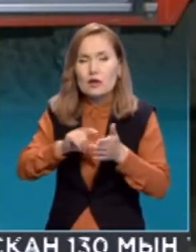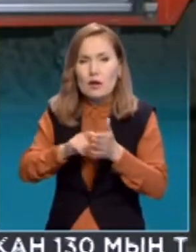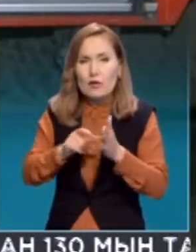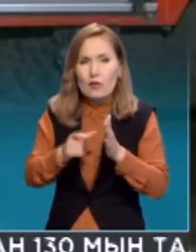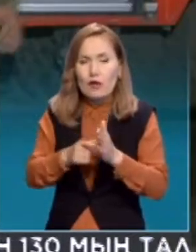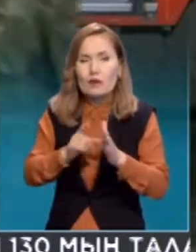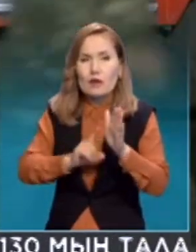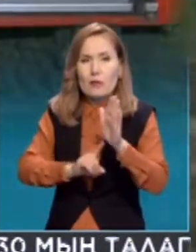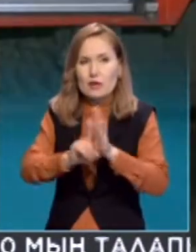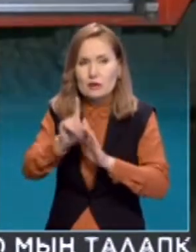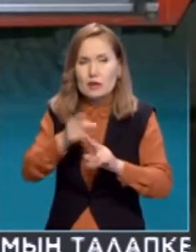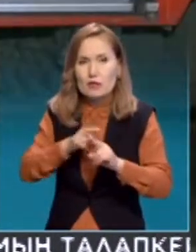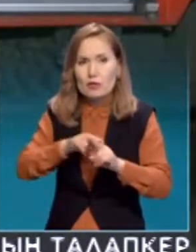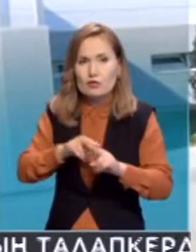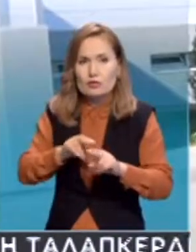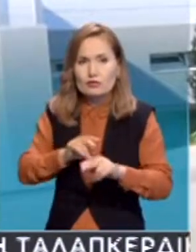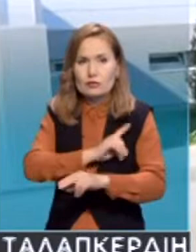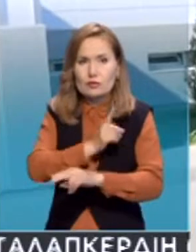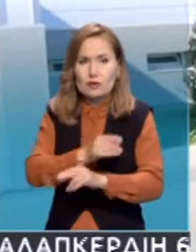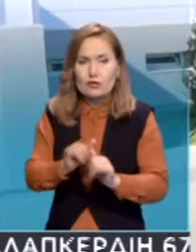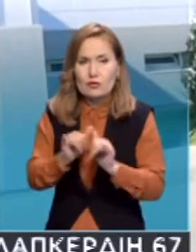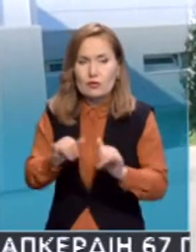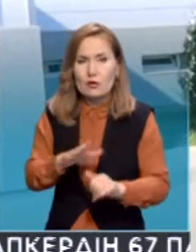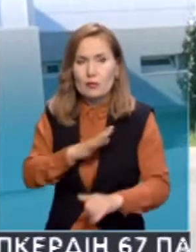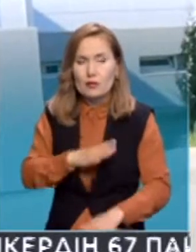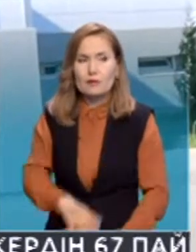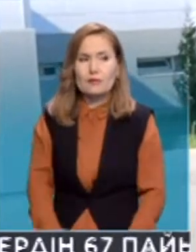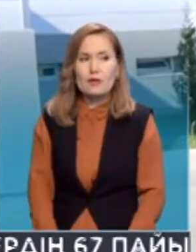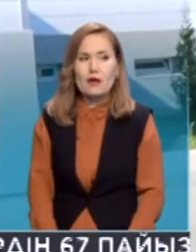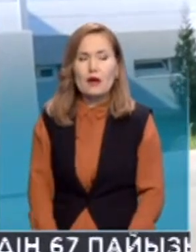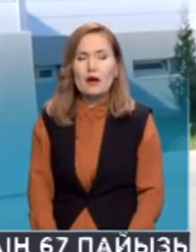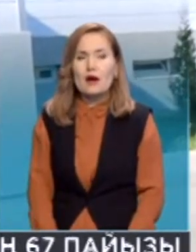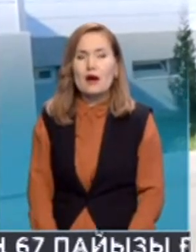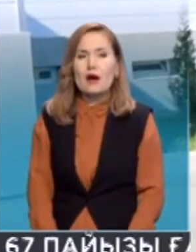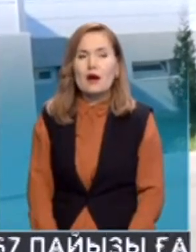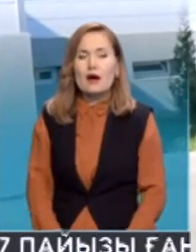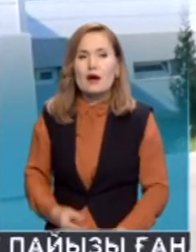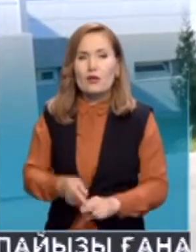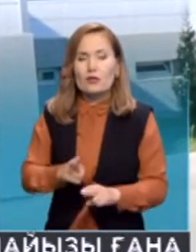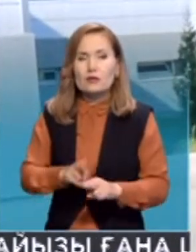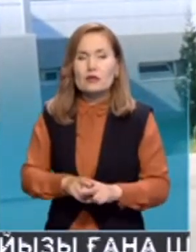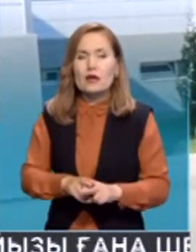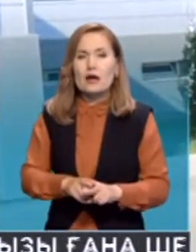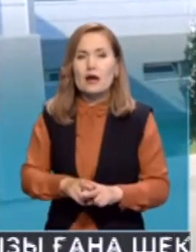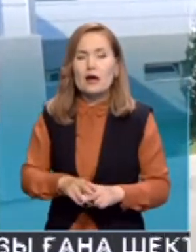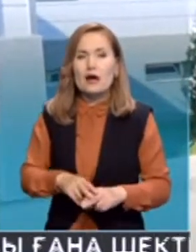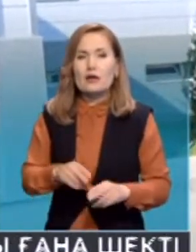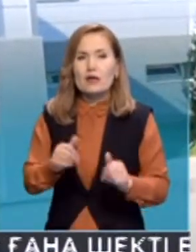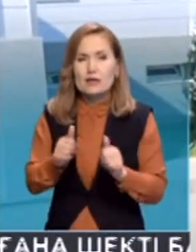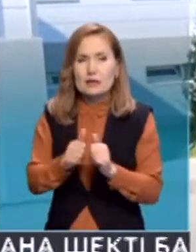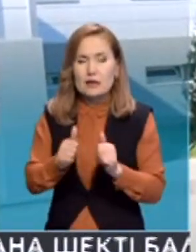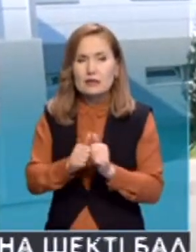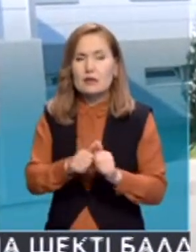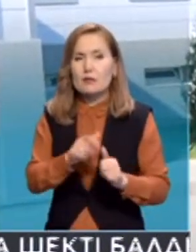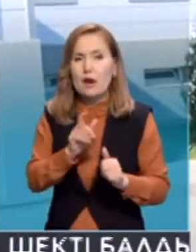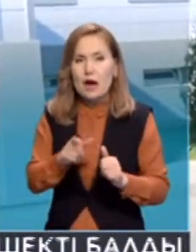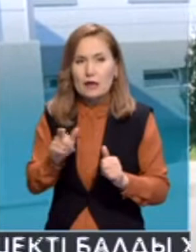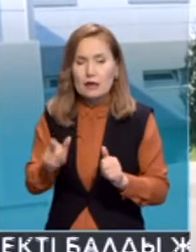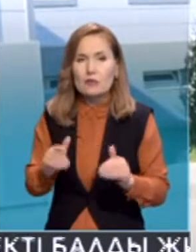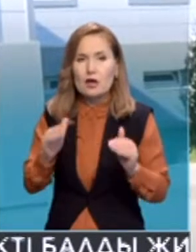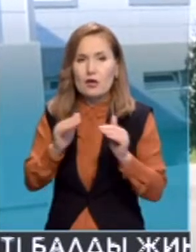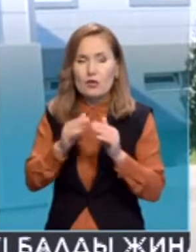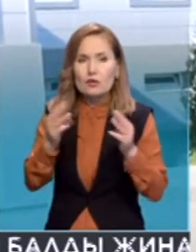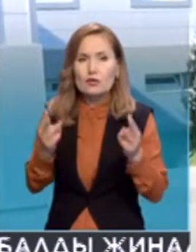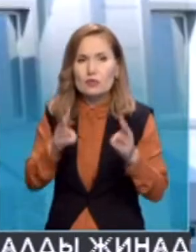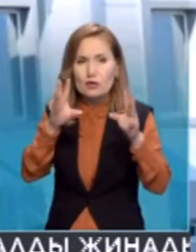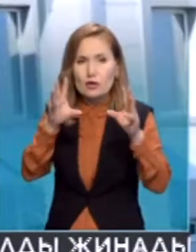бөлмелерге өткен. Өз күштерімен тұрғындар эвакуацияланған 30 адам және оның ішінде